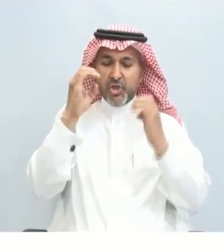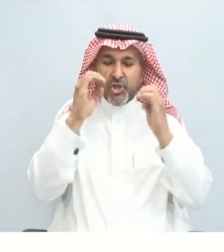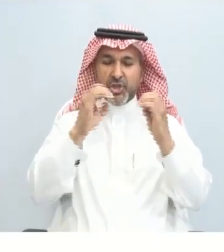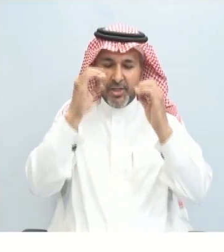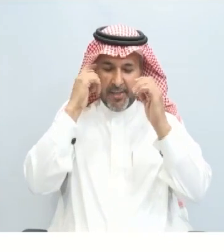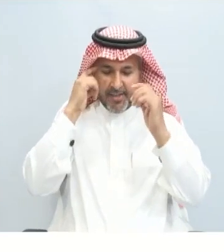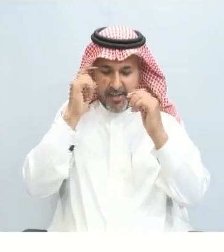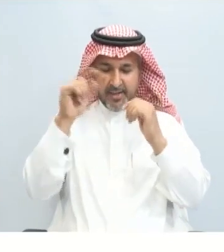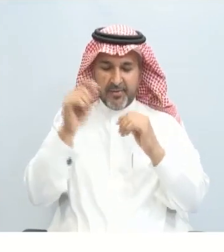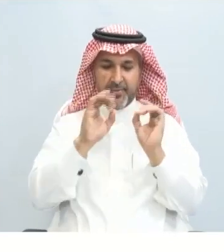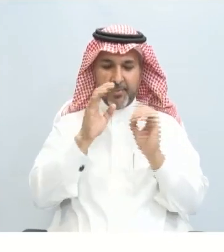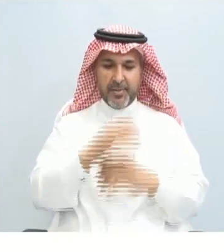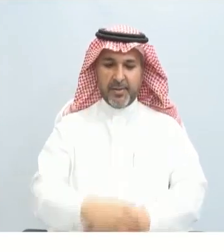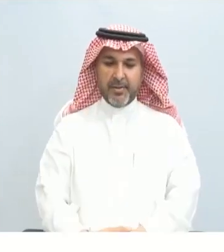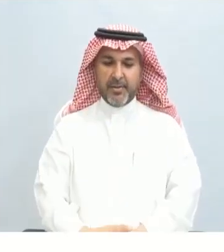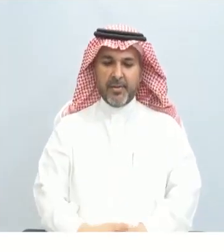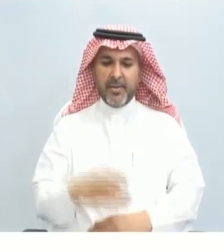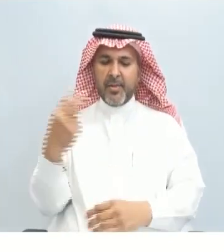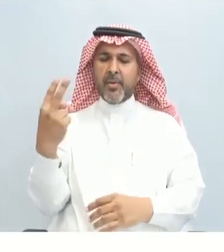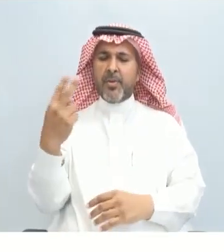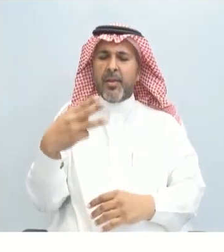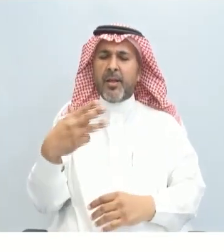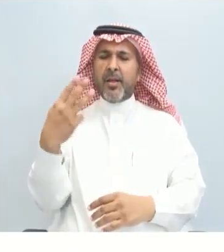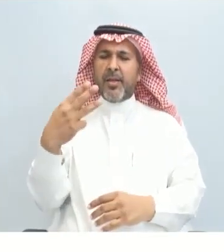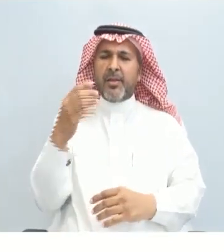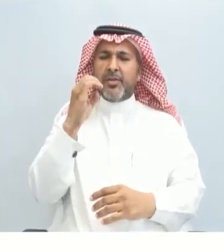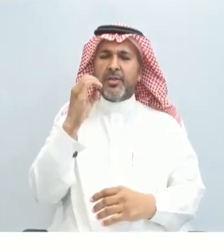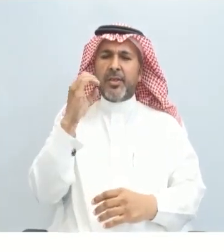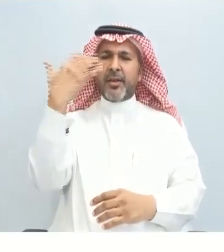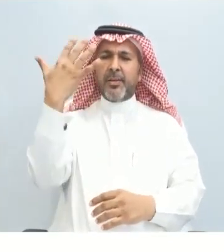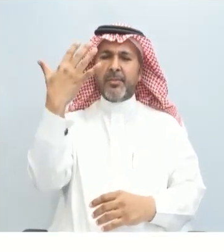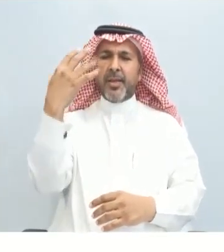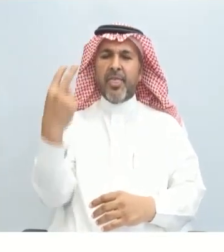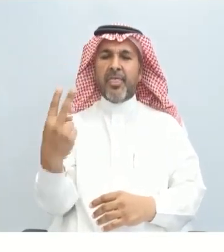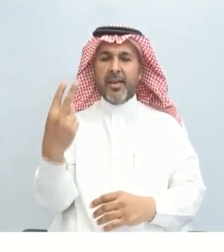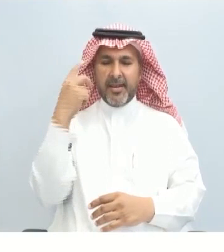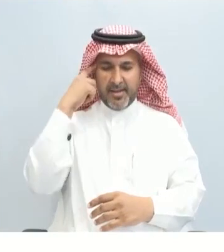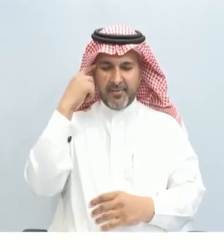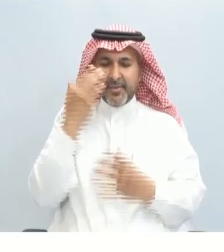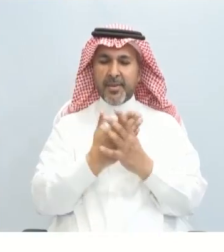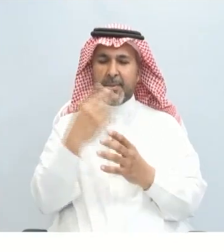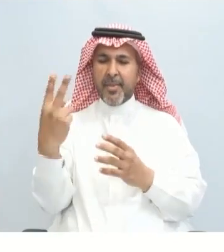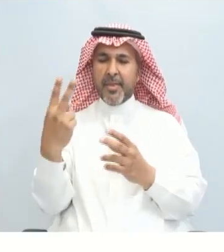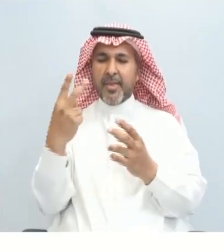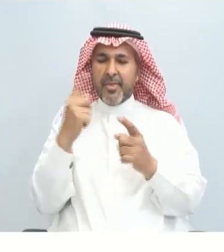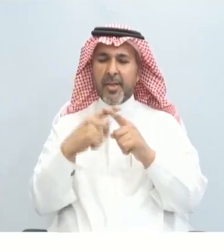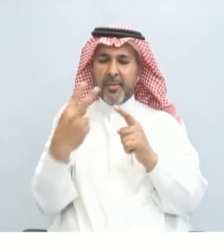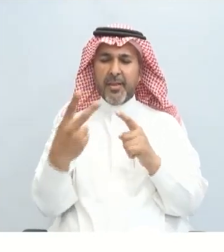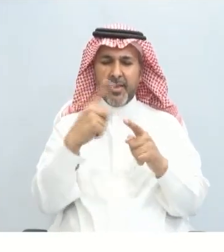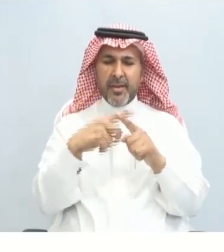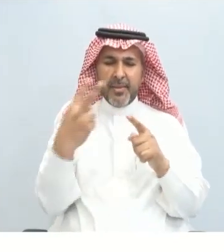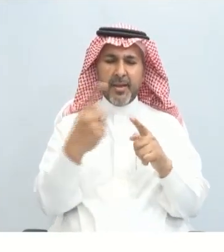الجذر الخامس ح تعطيني اكس وهذه تساوي كم تساوي اين هل يصلح التعويض هنا نعم